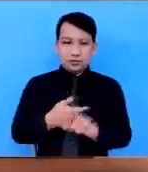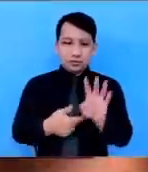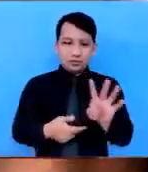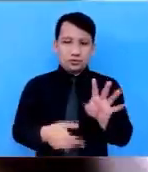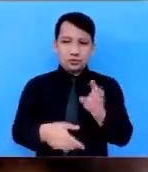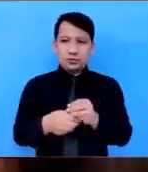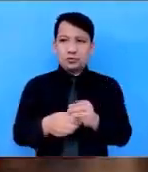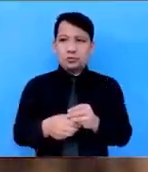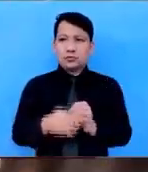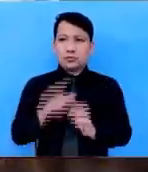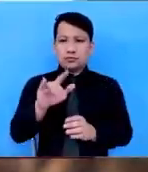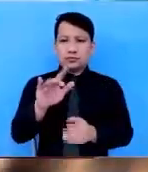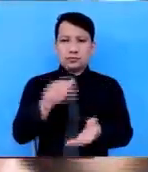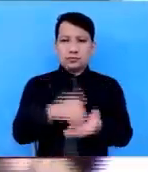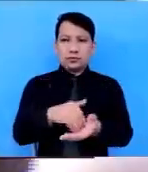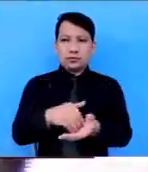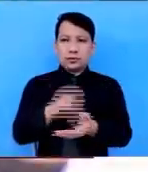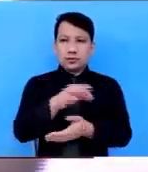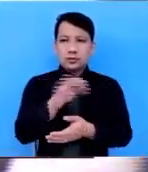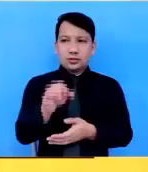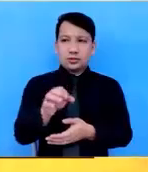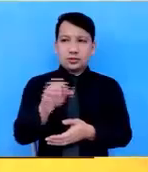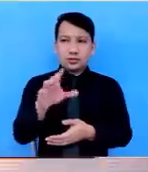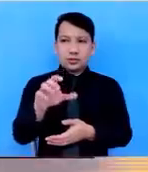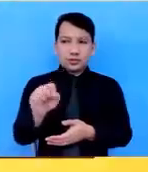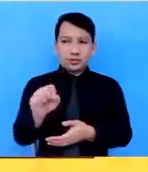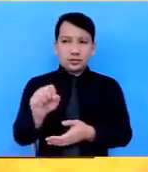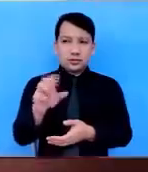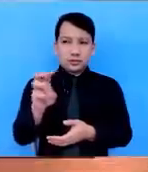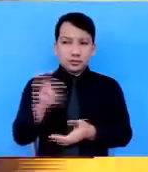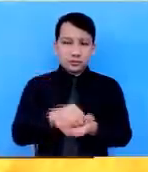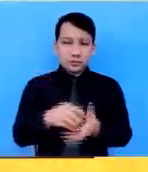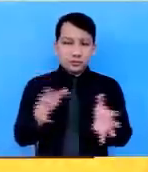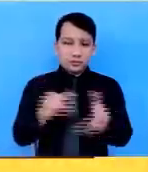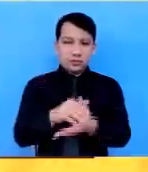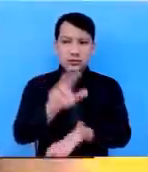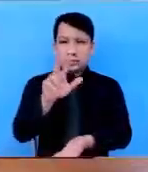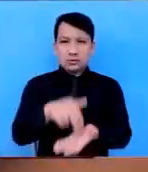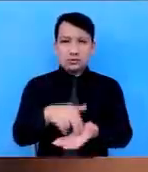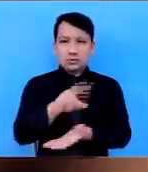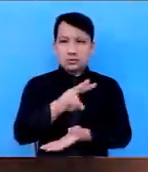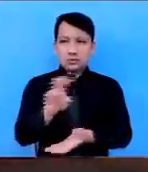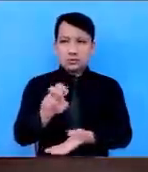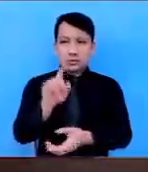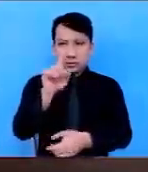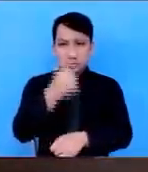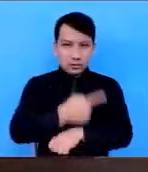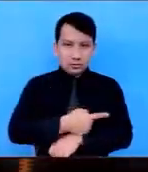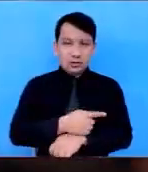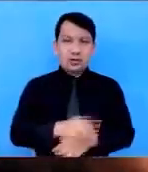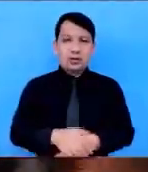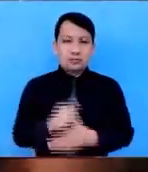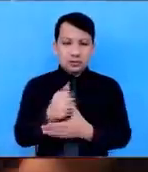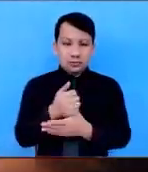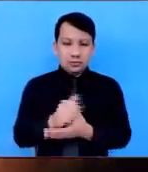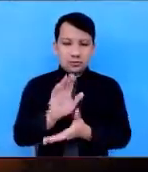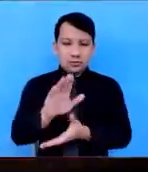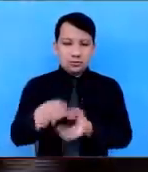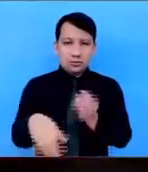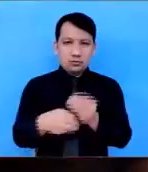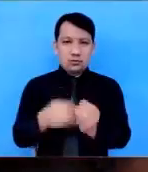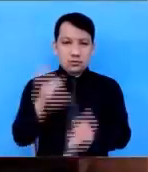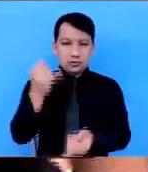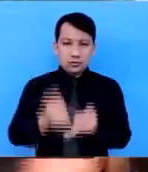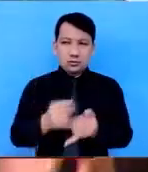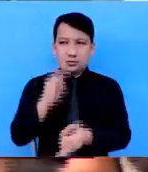ng 25,967 COVID-19 cases o katumbas ng 3,710 na average daily cases sa huling pitong